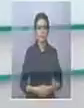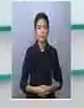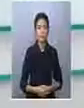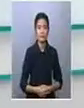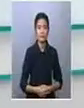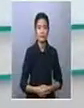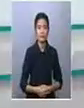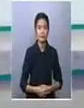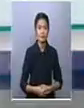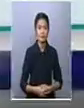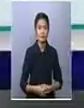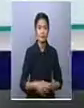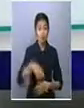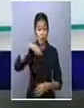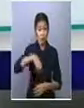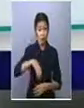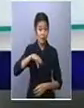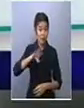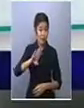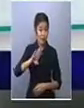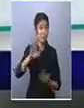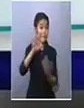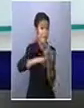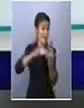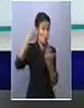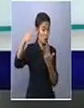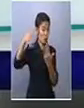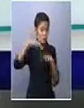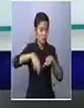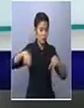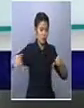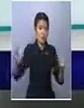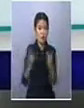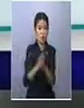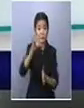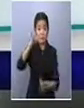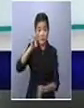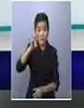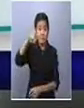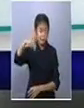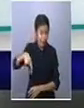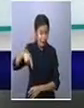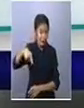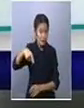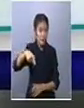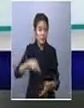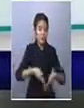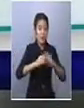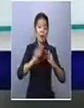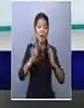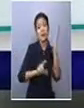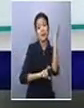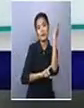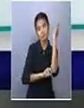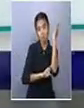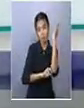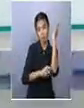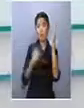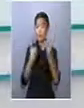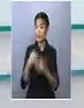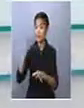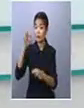เชื่อไหมคะว่ามีบริษัทข้ามชาติมากถึง 7,000 แห่งมีสำนักงานอยู่ที่สิงคโปร์ค่ะจึงไม่แปลกใจเลยค่ะที่จะมีธนาคารพาณิชย์ต่างช